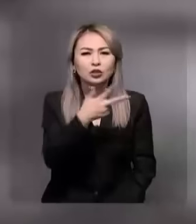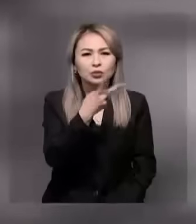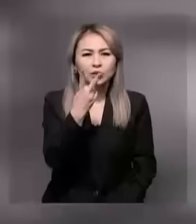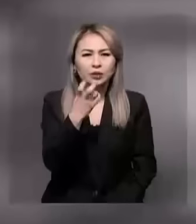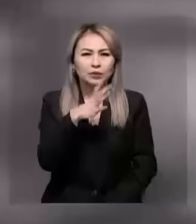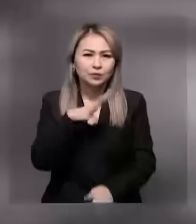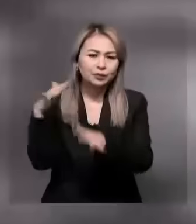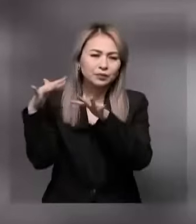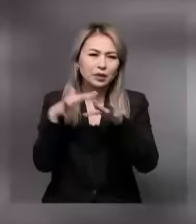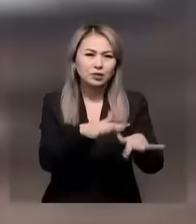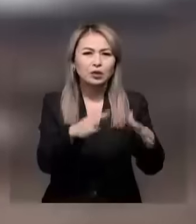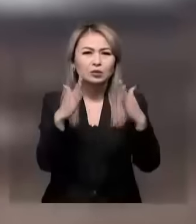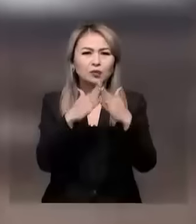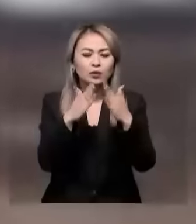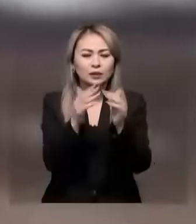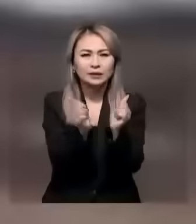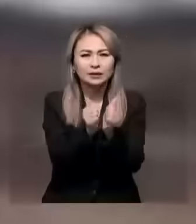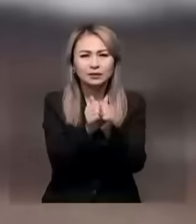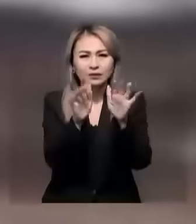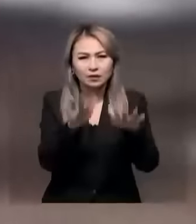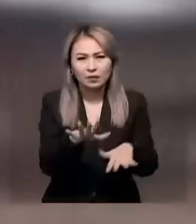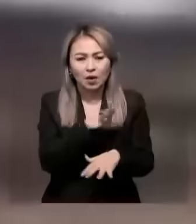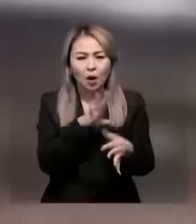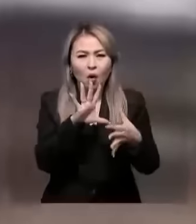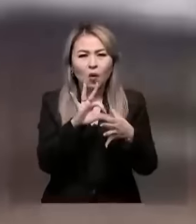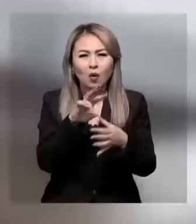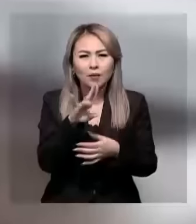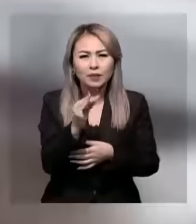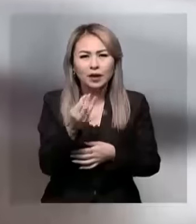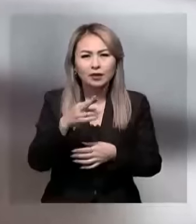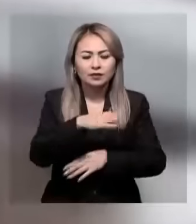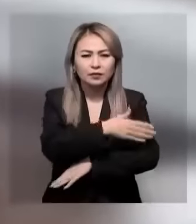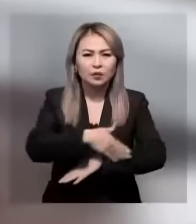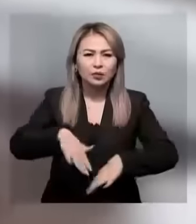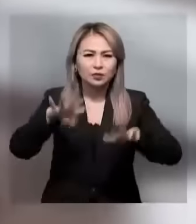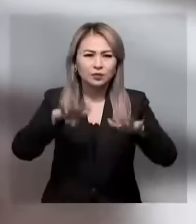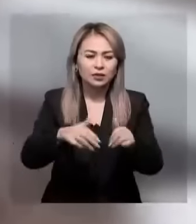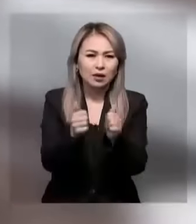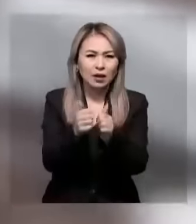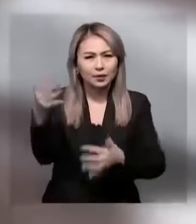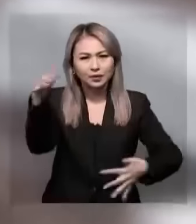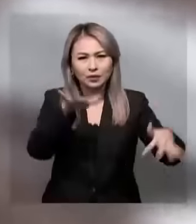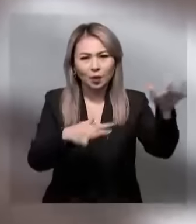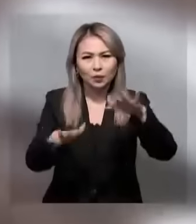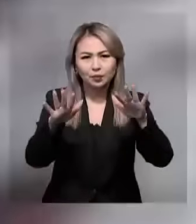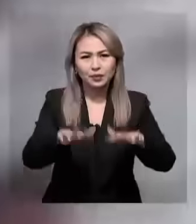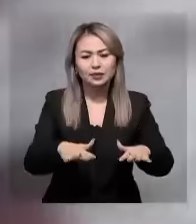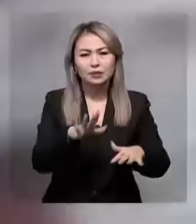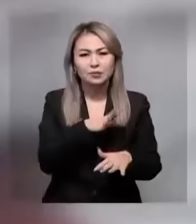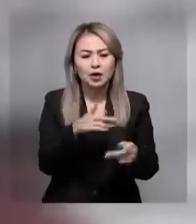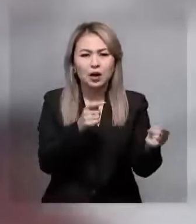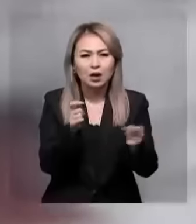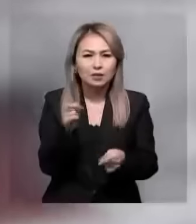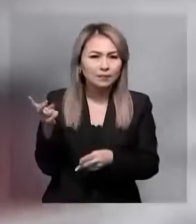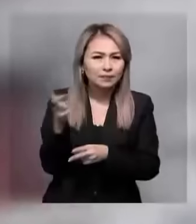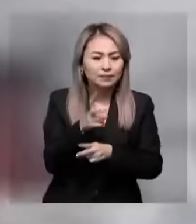лай көшкіні басып қалған үй Таусамалы шағын ауданындағы Олимпиада көшесінде орналасқан. Дәл тау бөктерінде тұр. Оқиға орнына келген қала әкімі жағдаймен